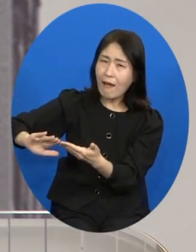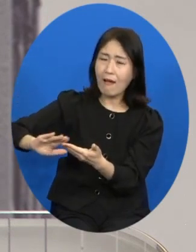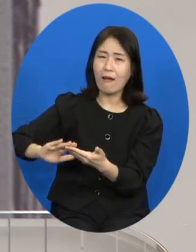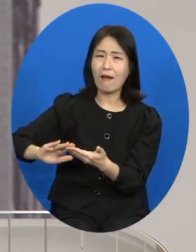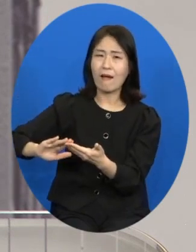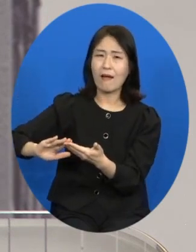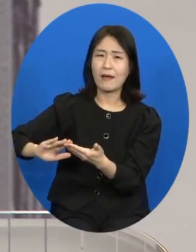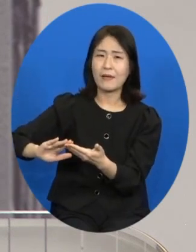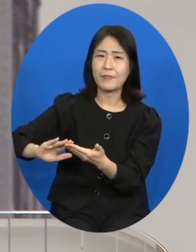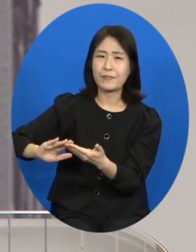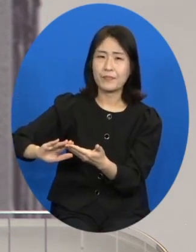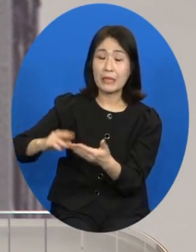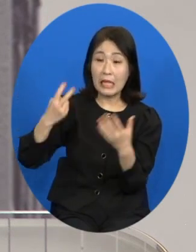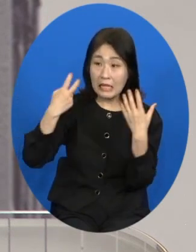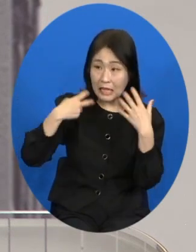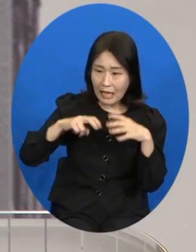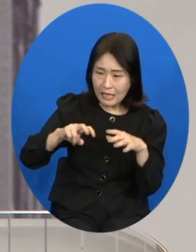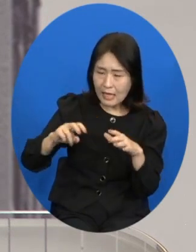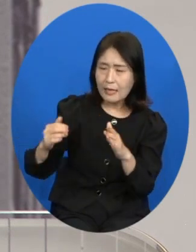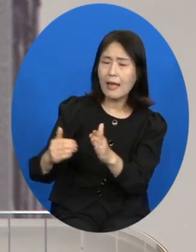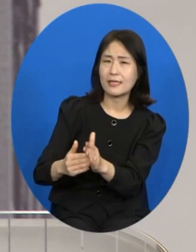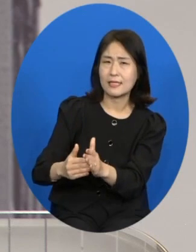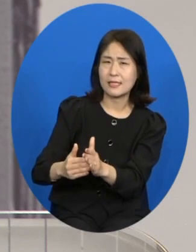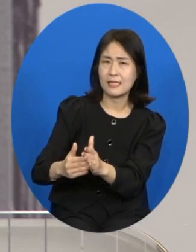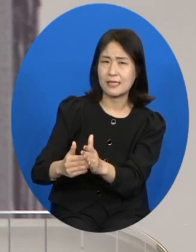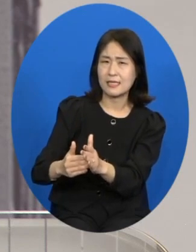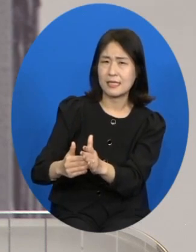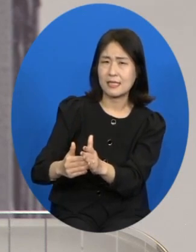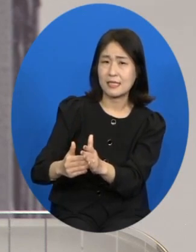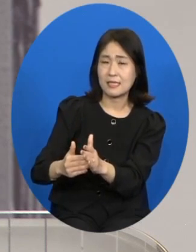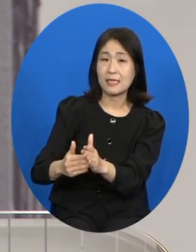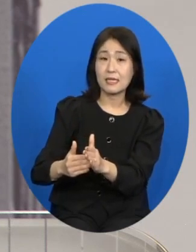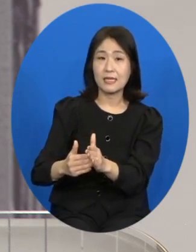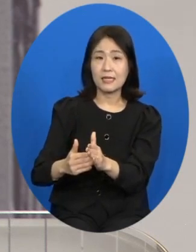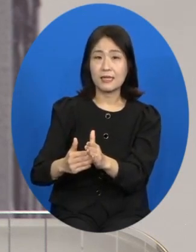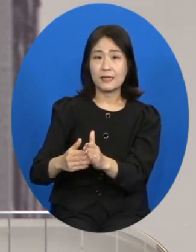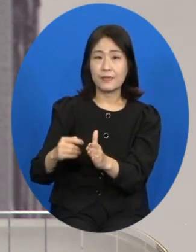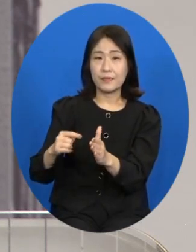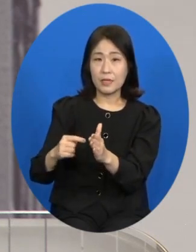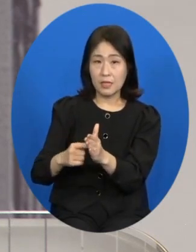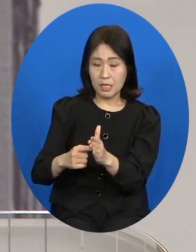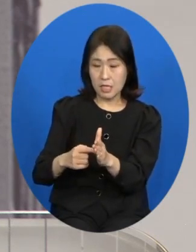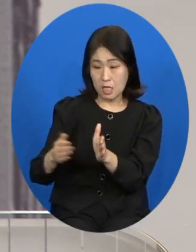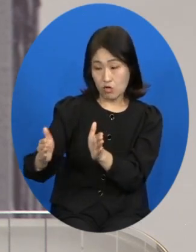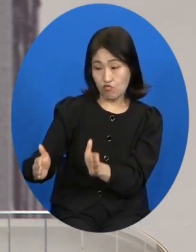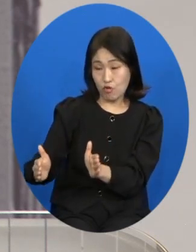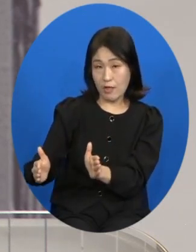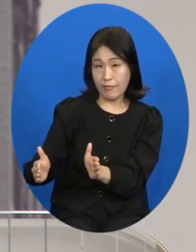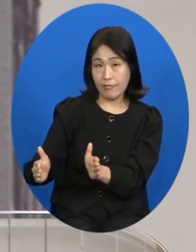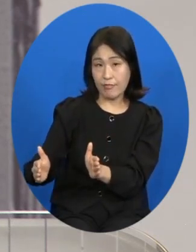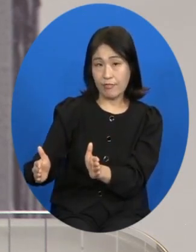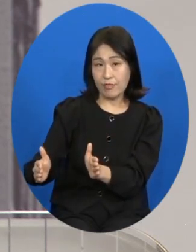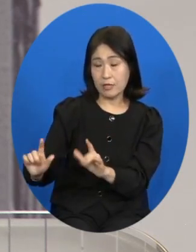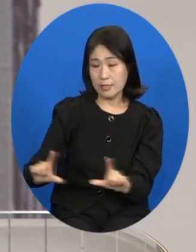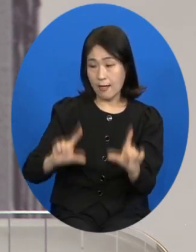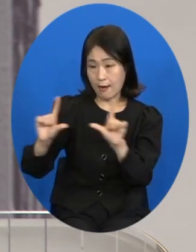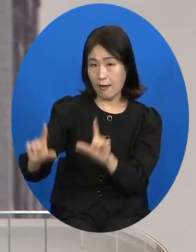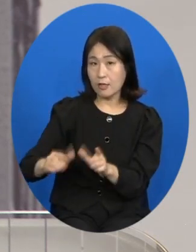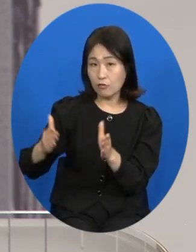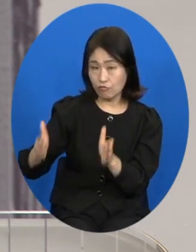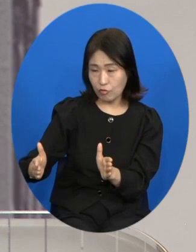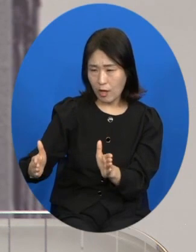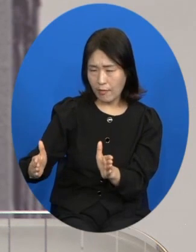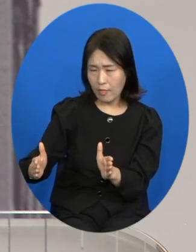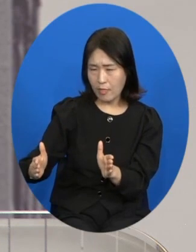쳐서에게 졌어요의 을을 때 했던 간은 바벨론 록이라고